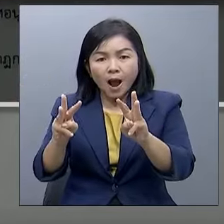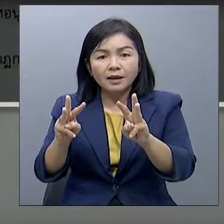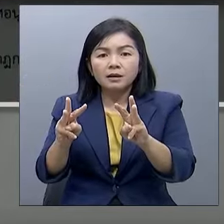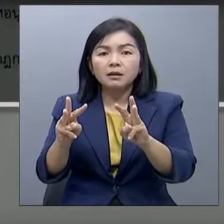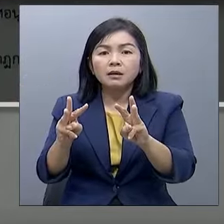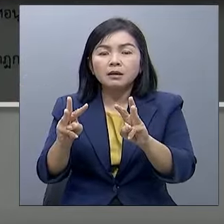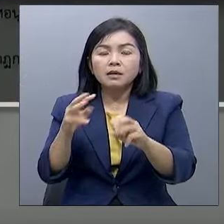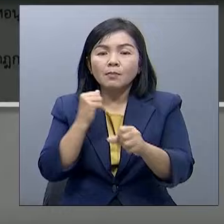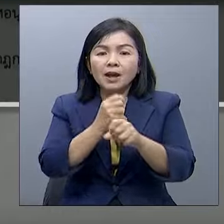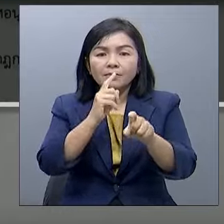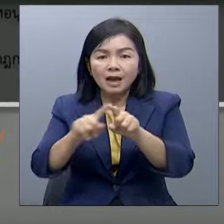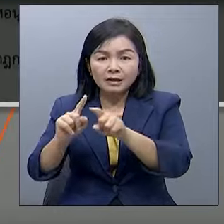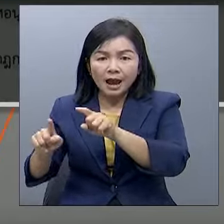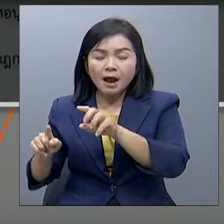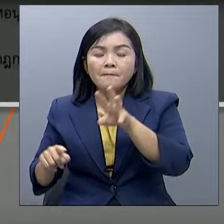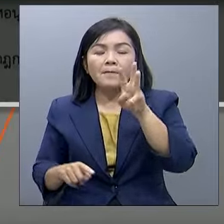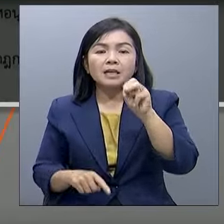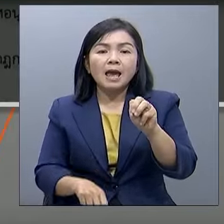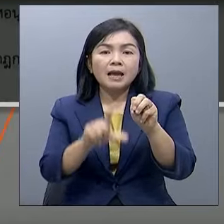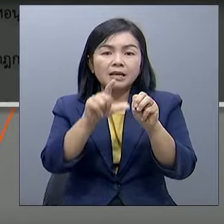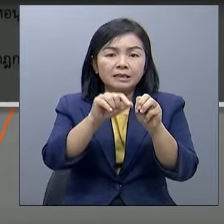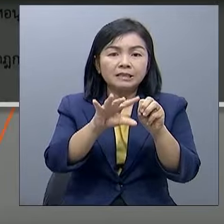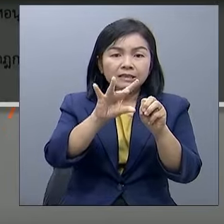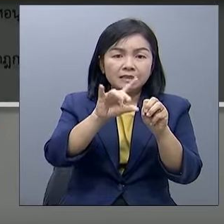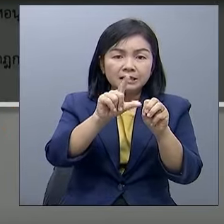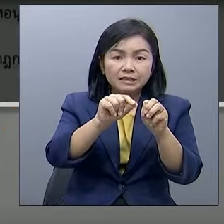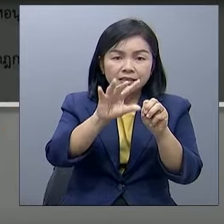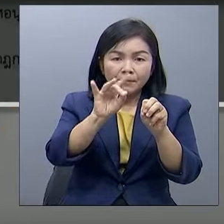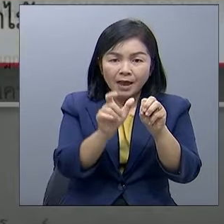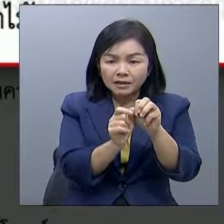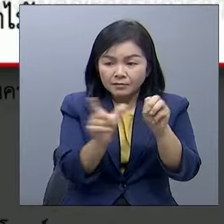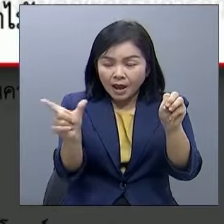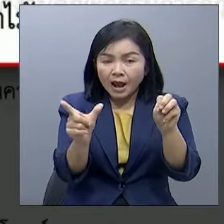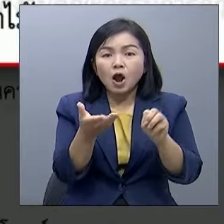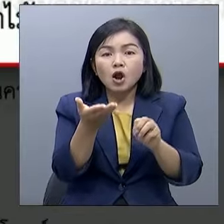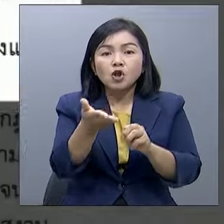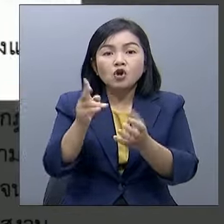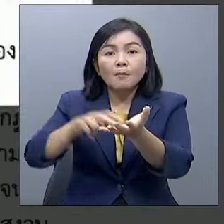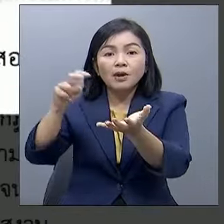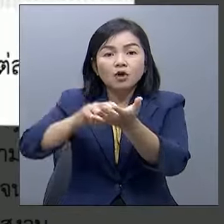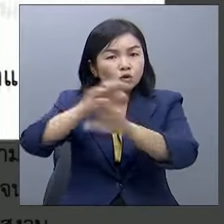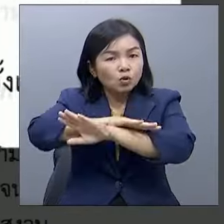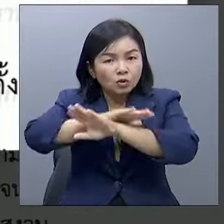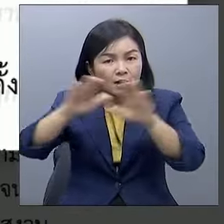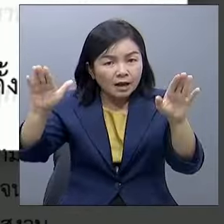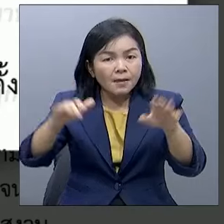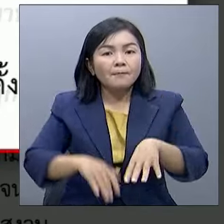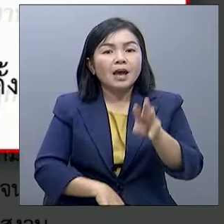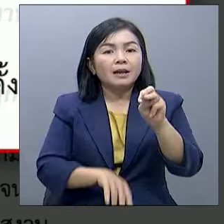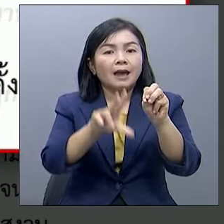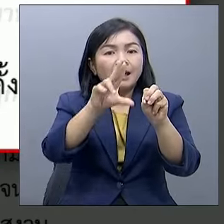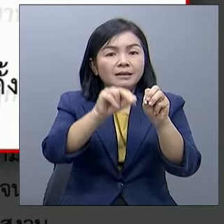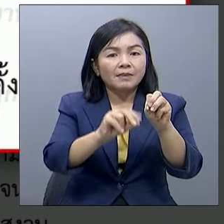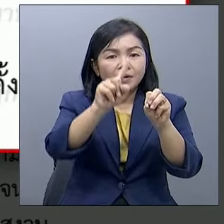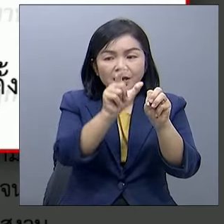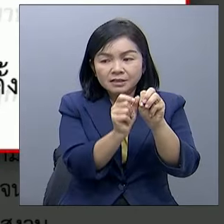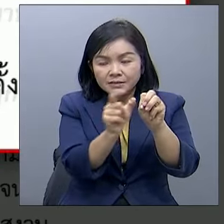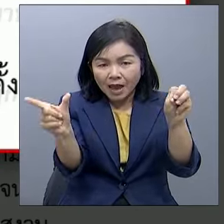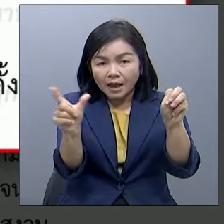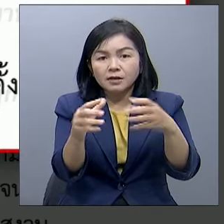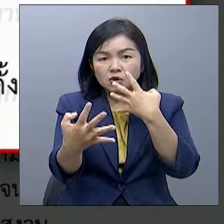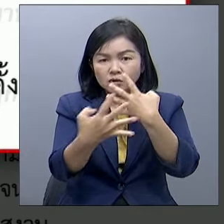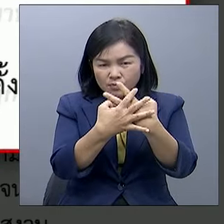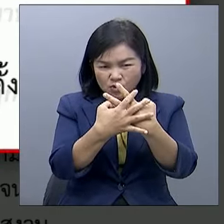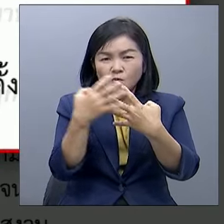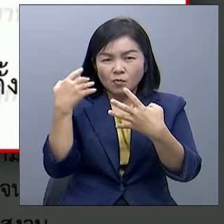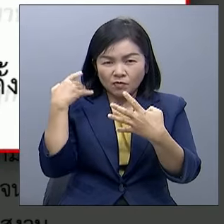าตรา28ระบุด้วยนะคะว่าจะต้องเพิกถอนใบอนุญาตมาตรา31อ้างถึงโทษจำคุกค่ะระบุ